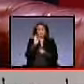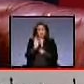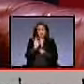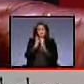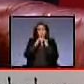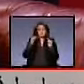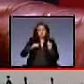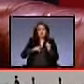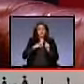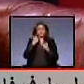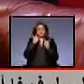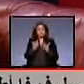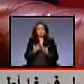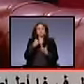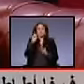البلد